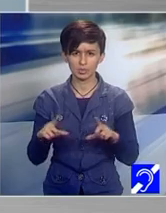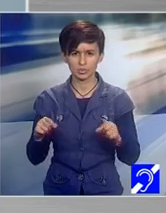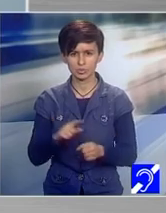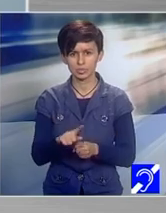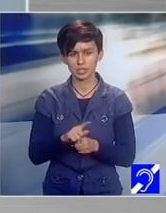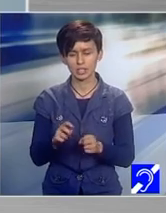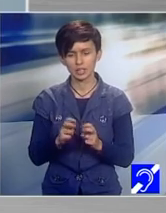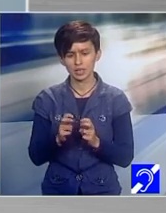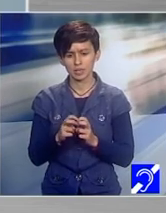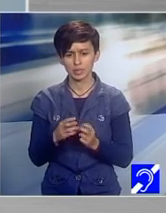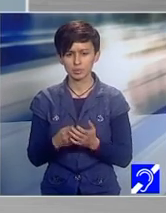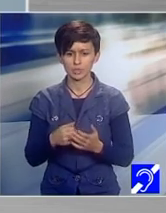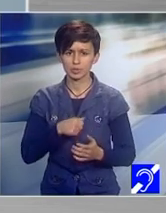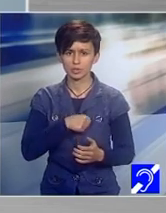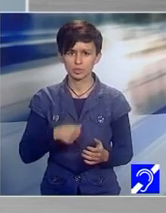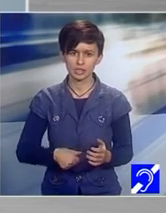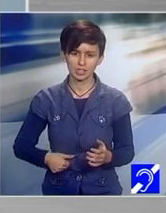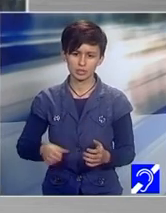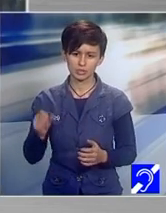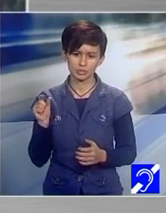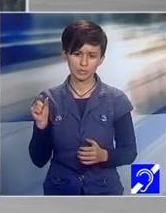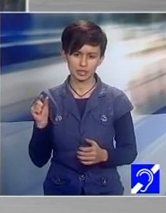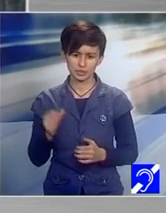instrumentar pentru chirurgie minim-invazivă.